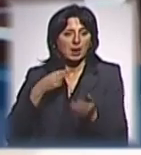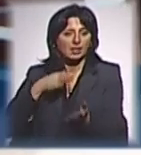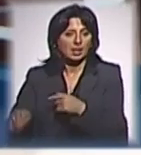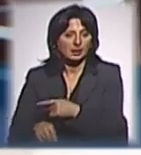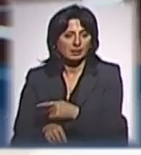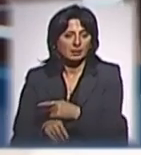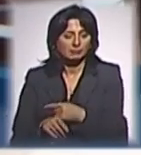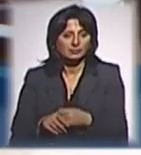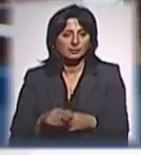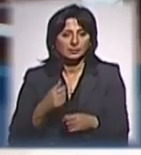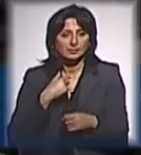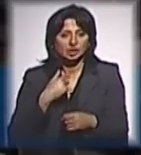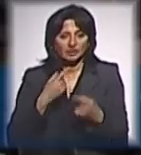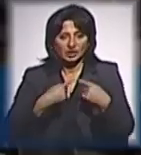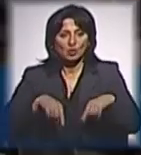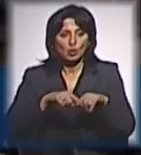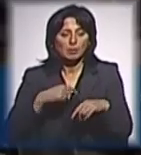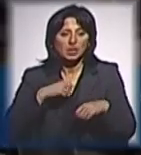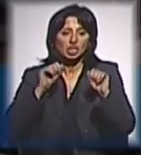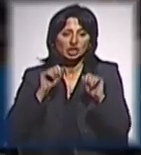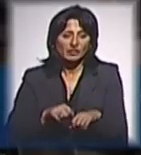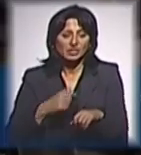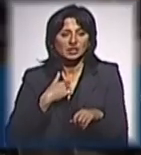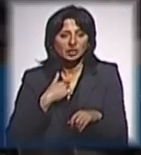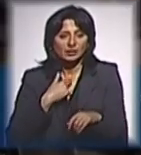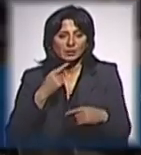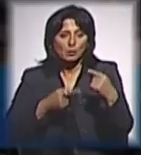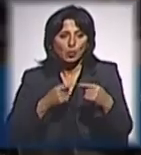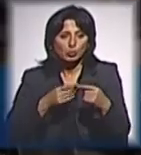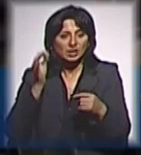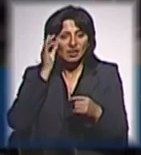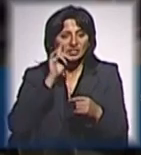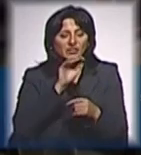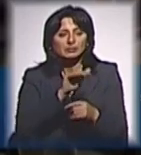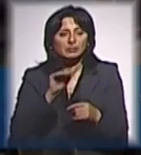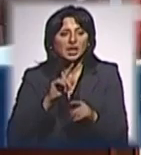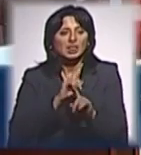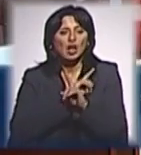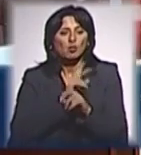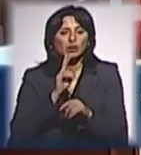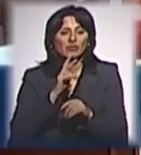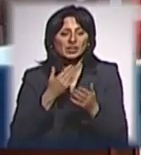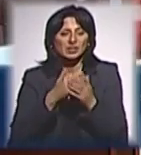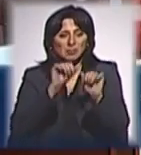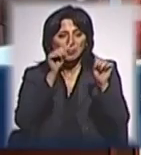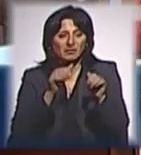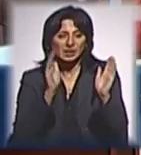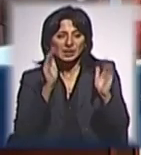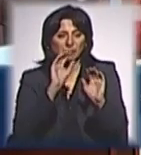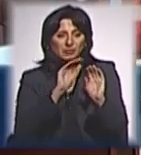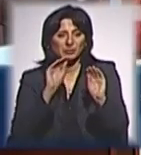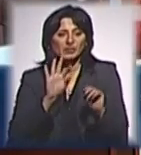იყიდა. ჩემს ტერიტორიულ ორგანოში, არ ვიცი, მე შევძელი და თქვა ჩვენ თანამებრძოლებს გავხსენი, ვინც კი არიან დაღუპილები, თქვა მემორიალური